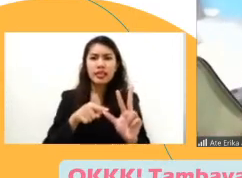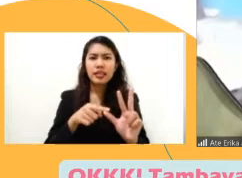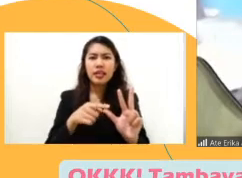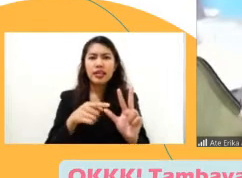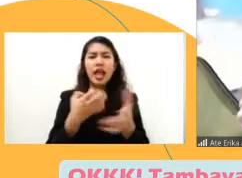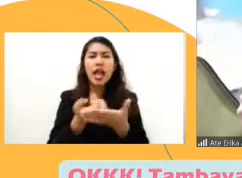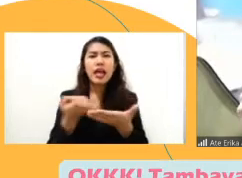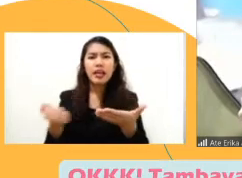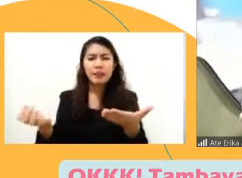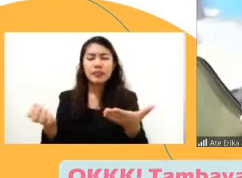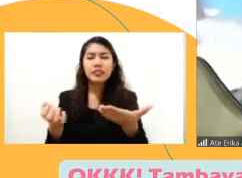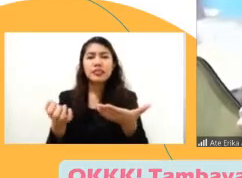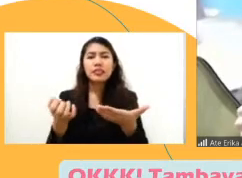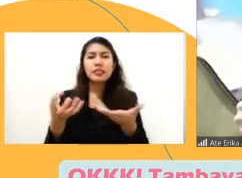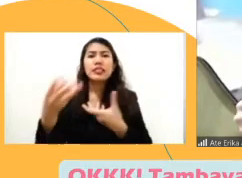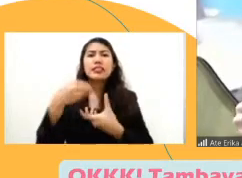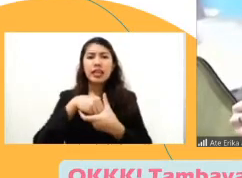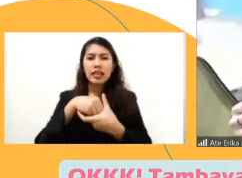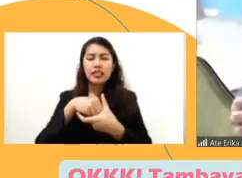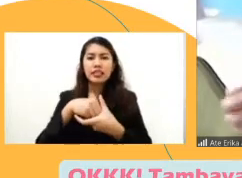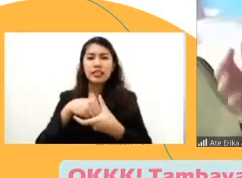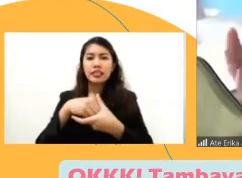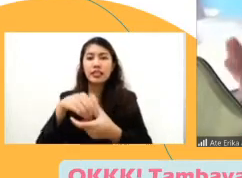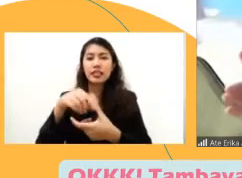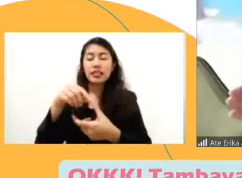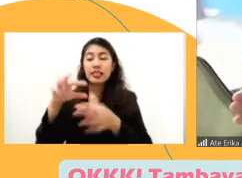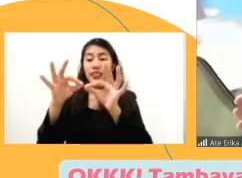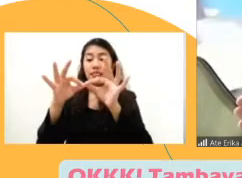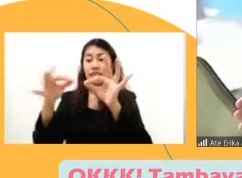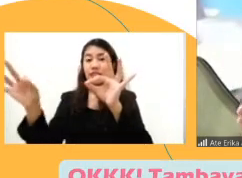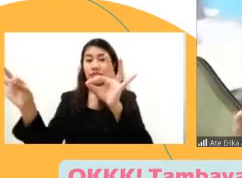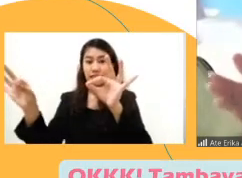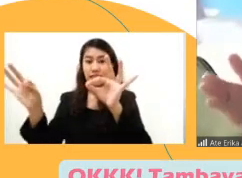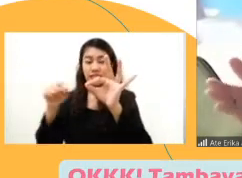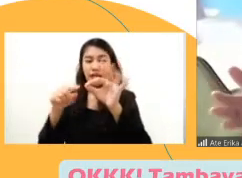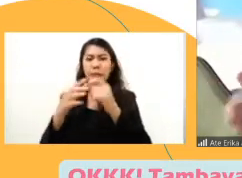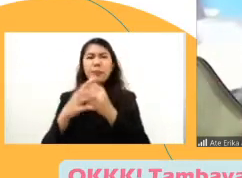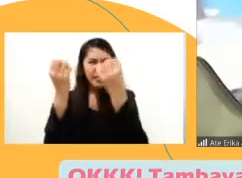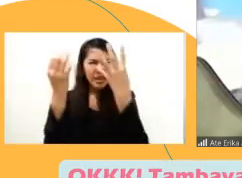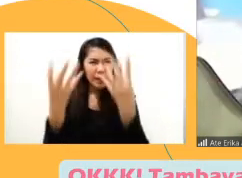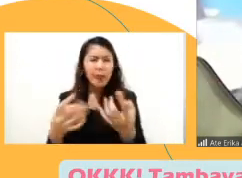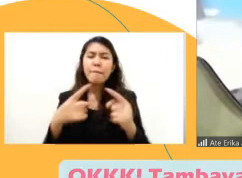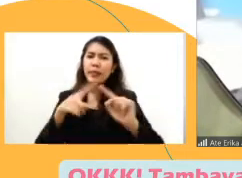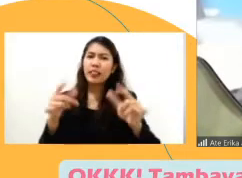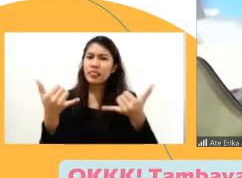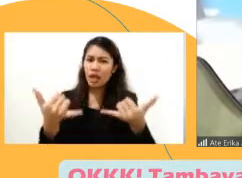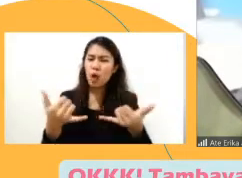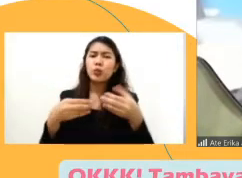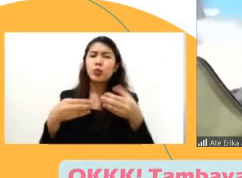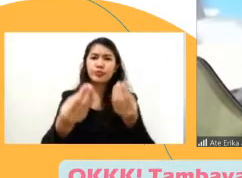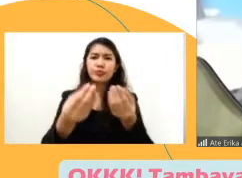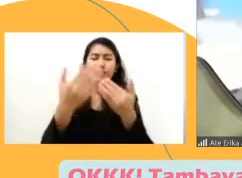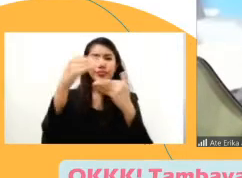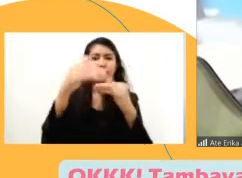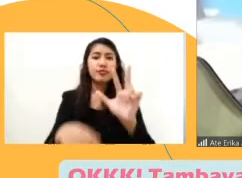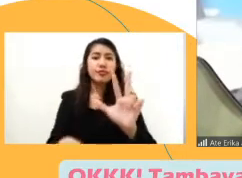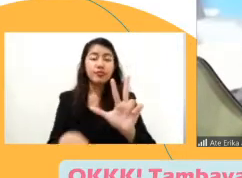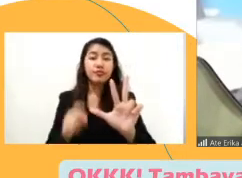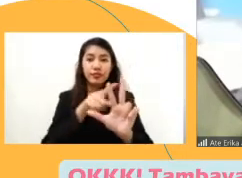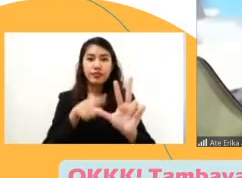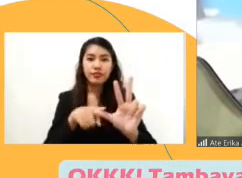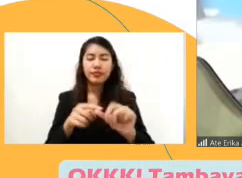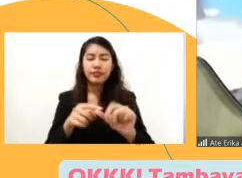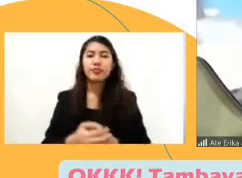ang lyrics, pero para sa hapong ito, magbibigay lang ako ng 3, di ba? So, una ay obviously mga